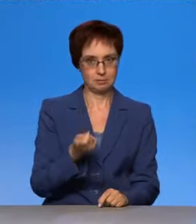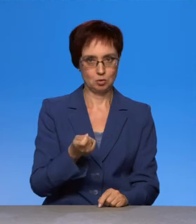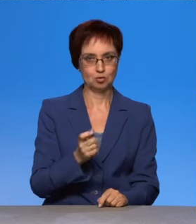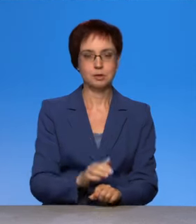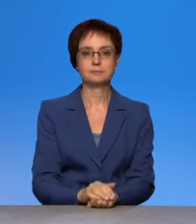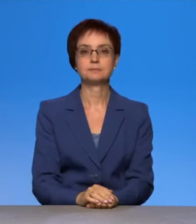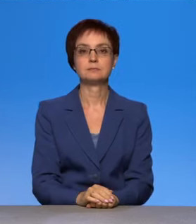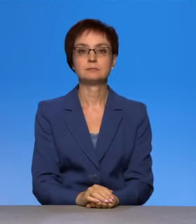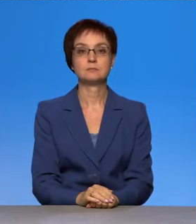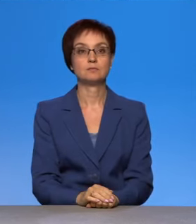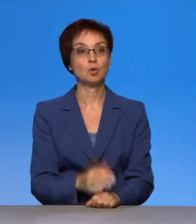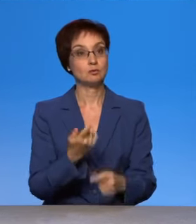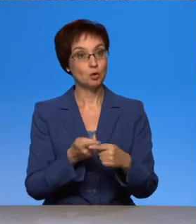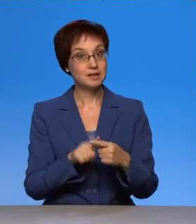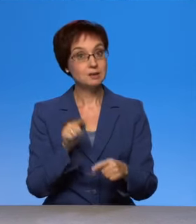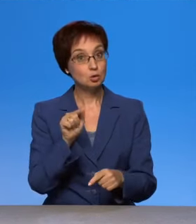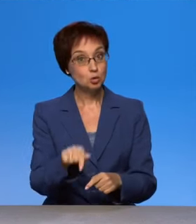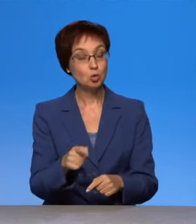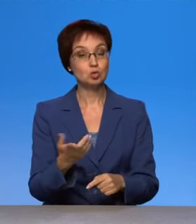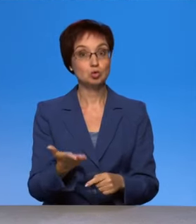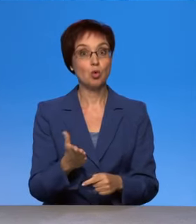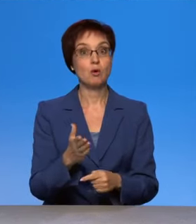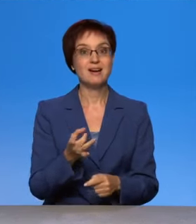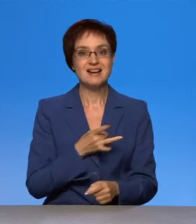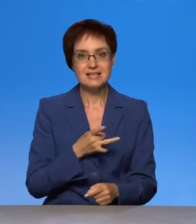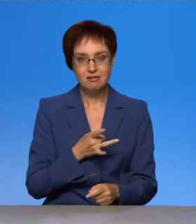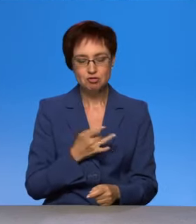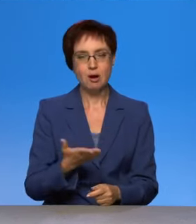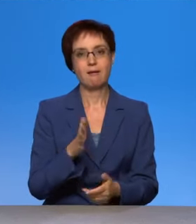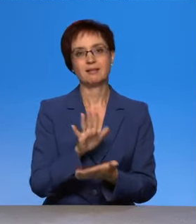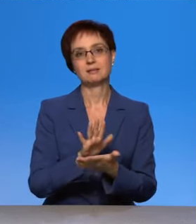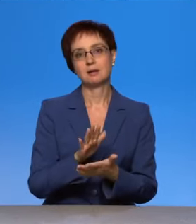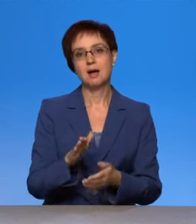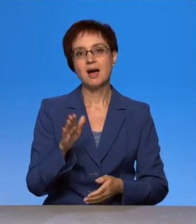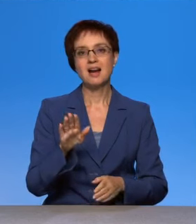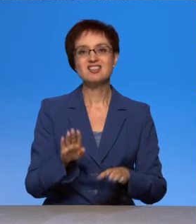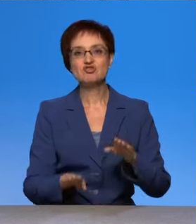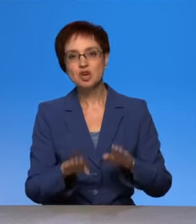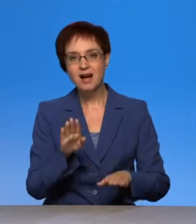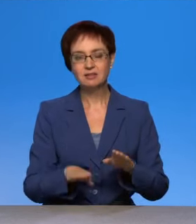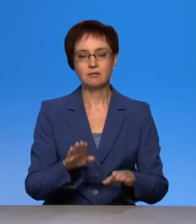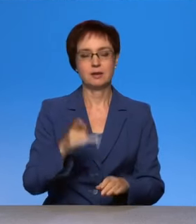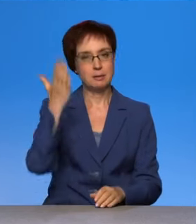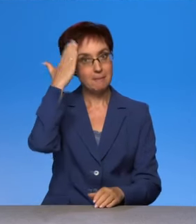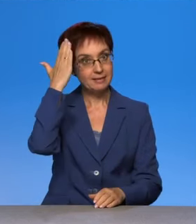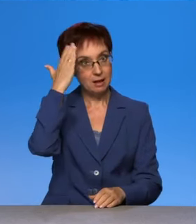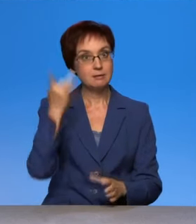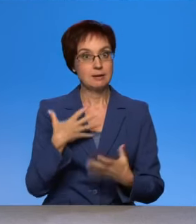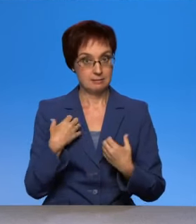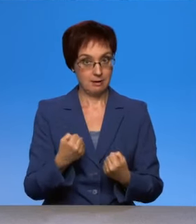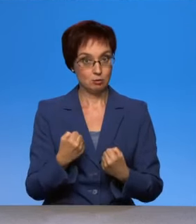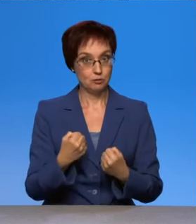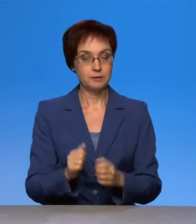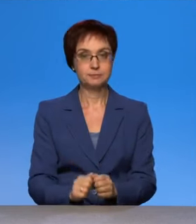Ну вот это то, что расшатывает, да, ментальное здоровье, раздражает. Такой тоже мы решили опрос провести. Да, как да. Он? Но вот о